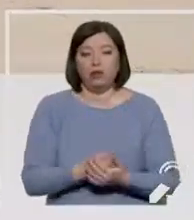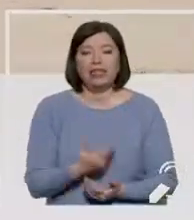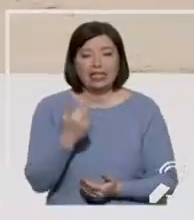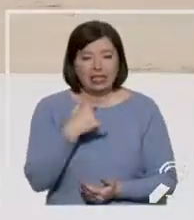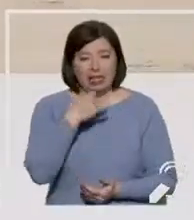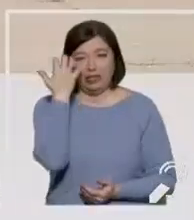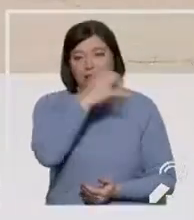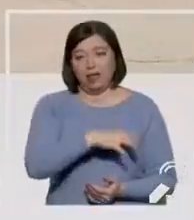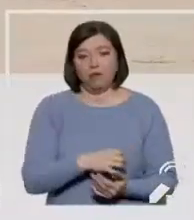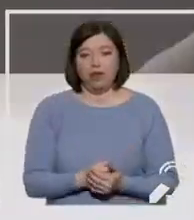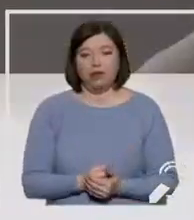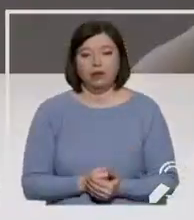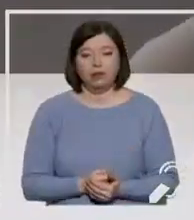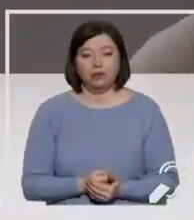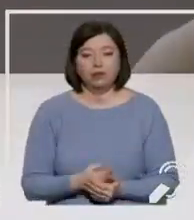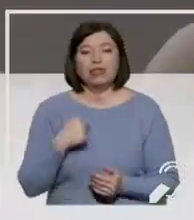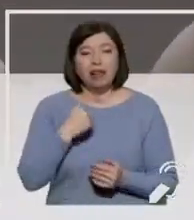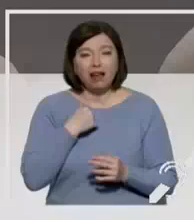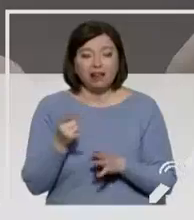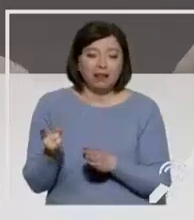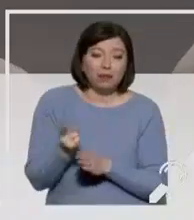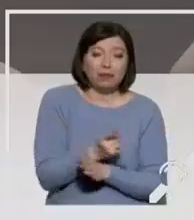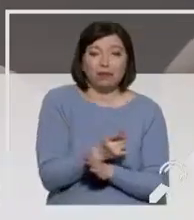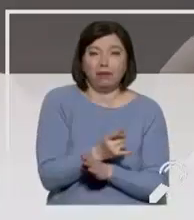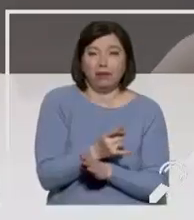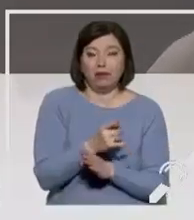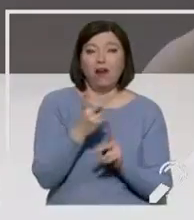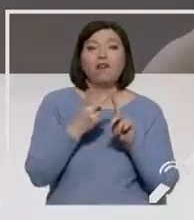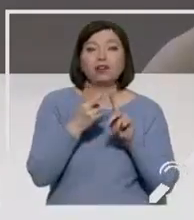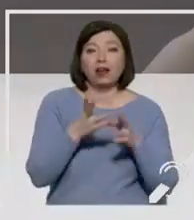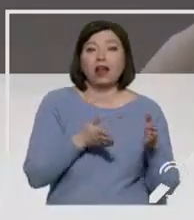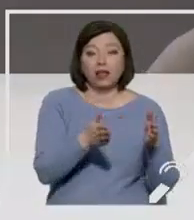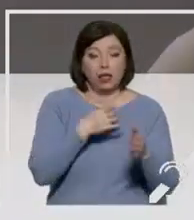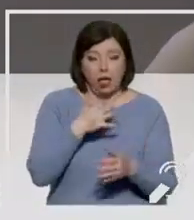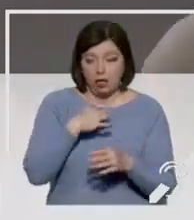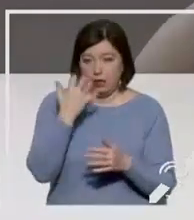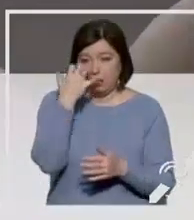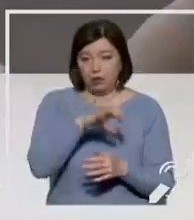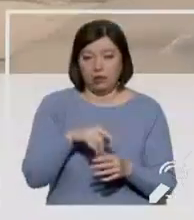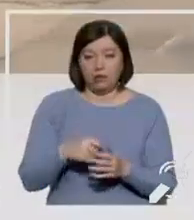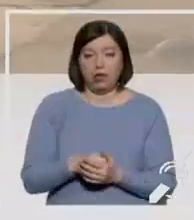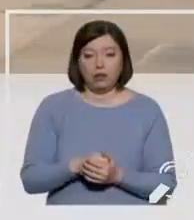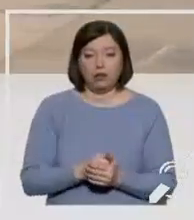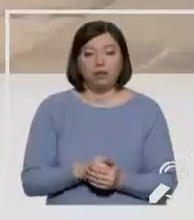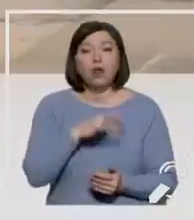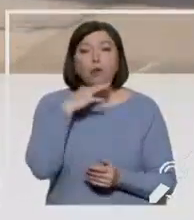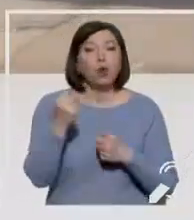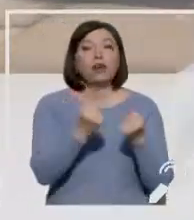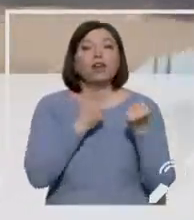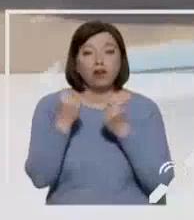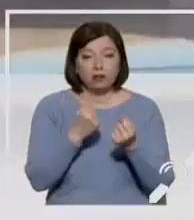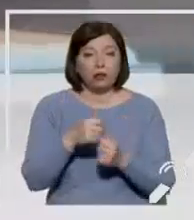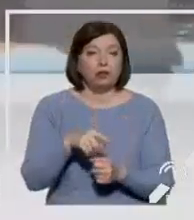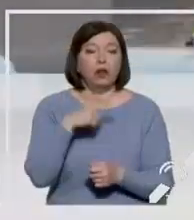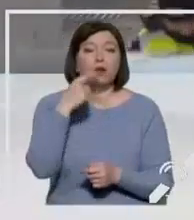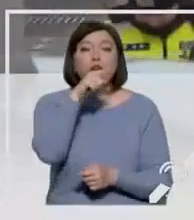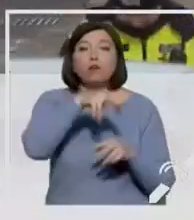să mă care pe al doilea linii și n am n am observat că el Sea pe trotuar mulți conducători auto dau